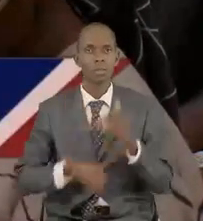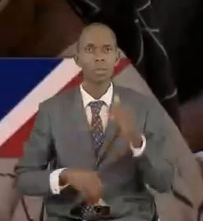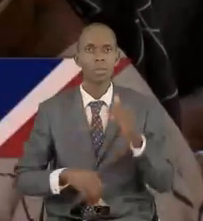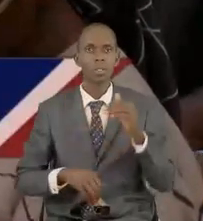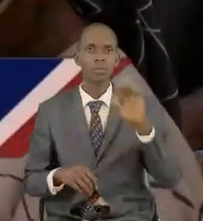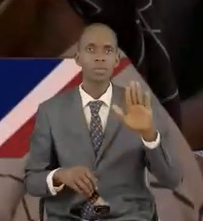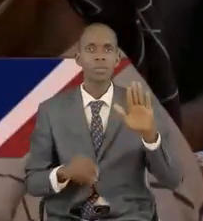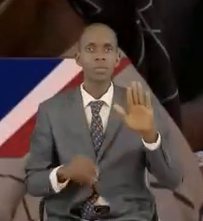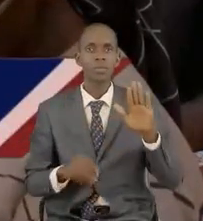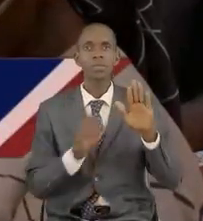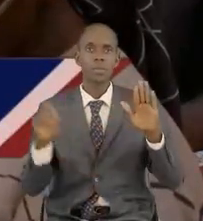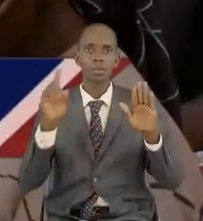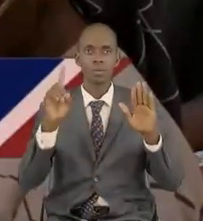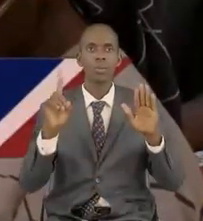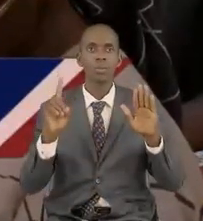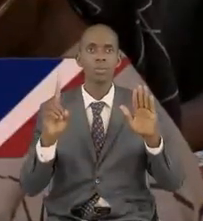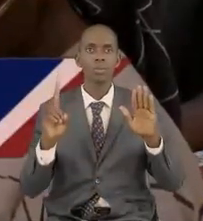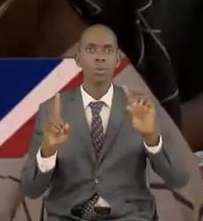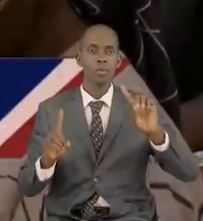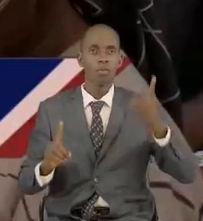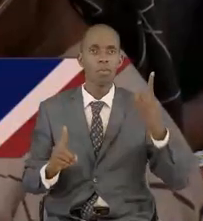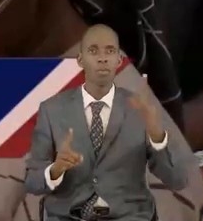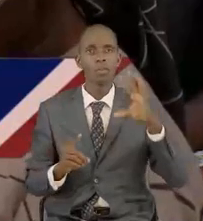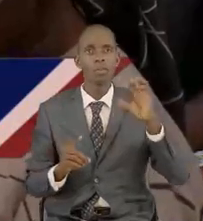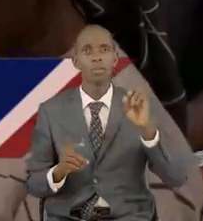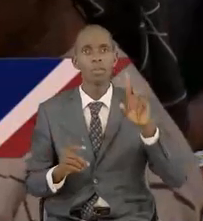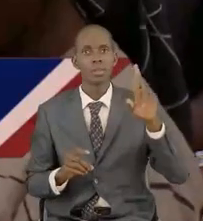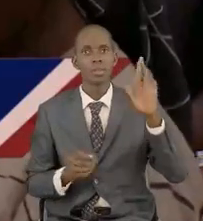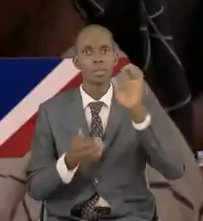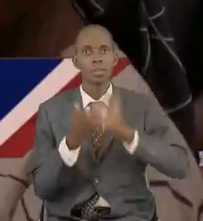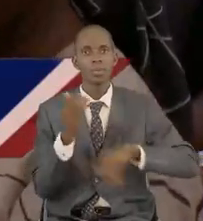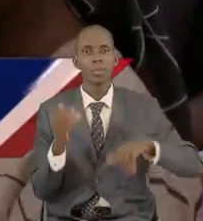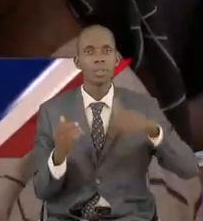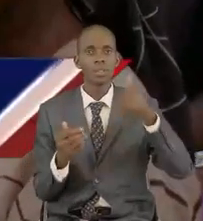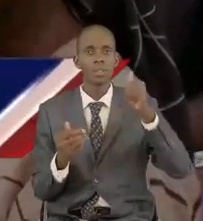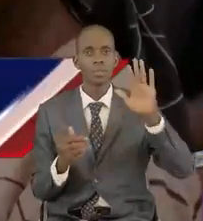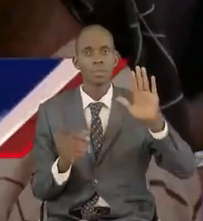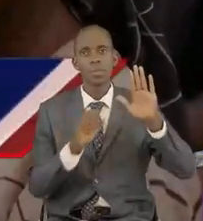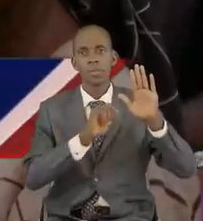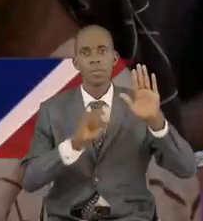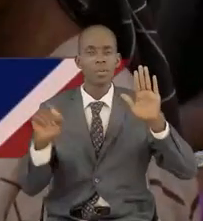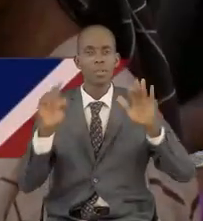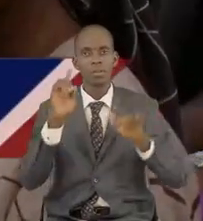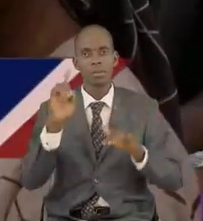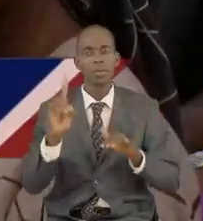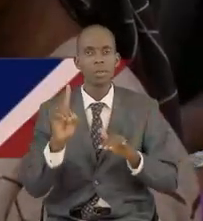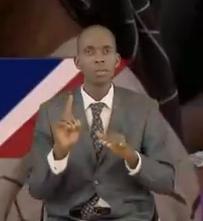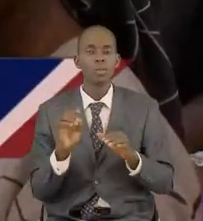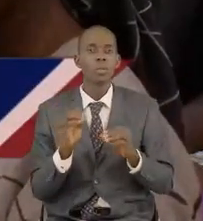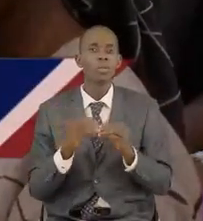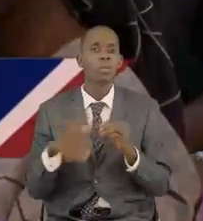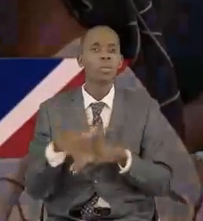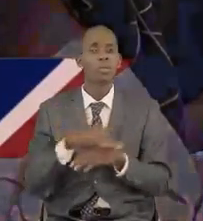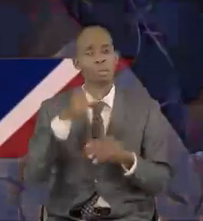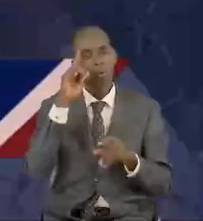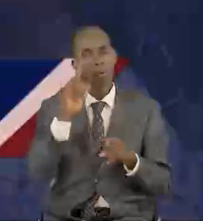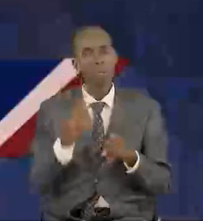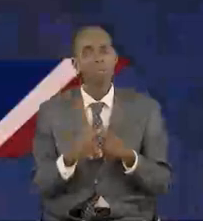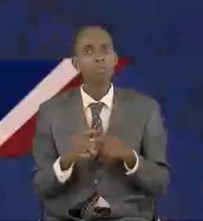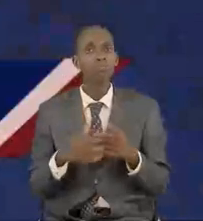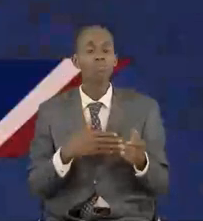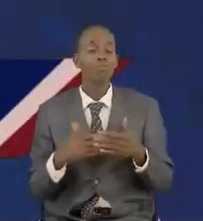15 verset 1er Corinthiens chapitre 15 verset 1 je vous